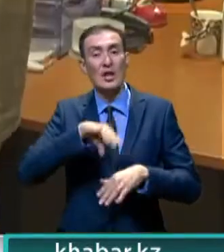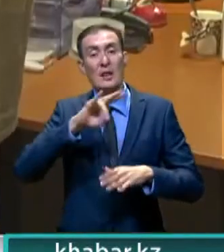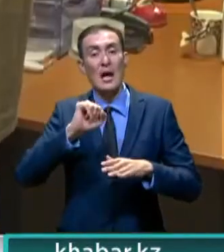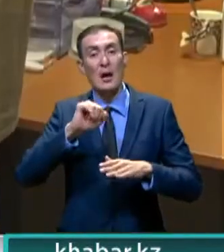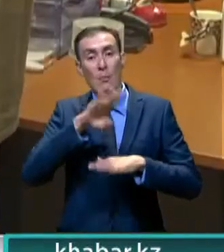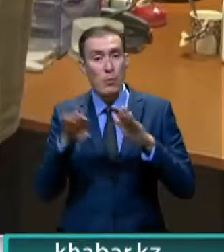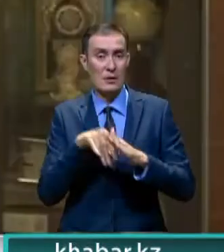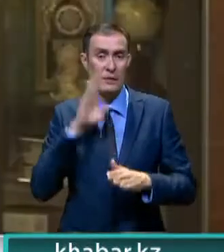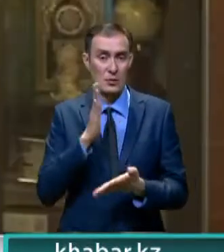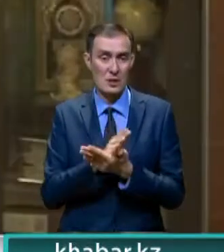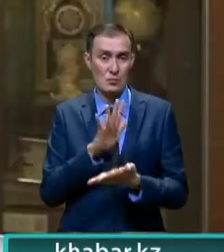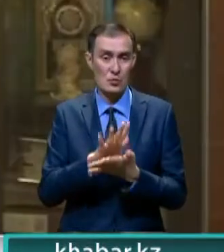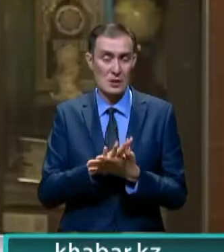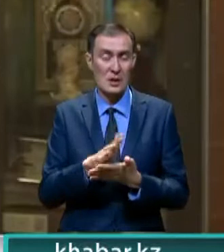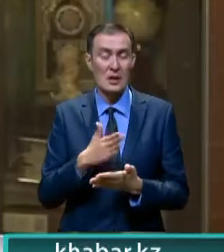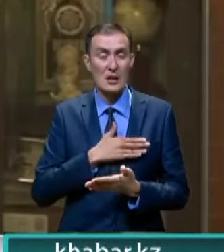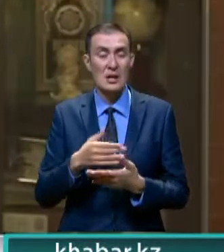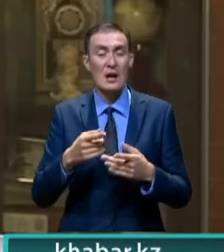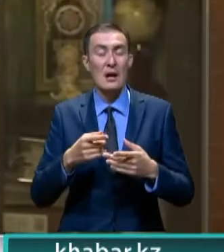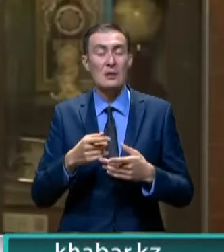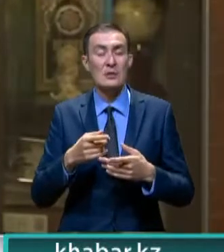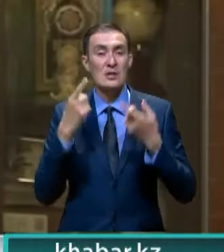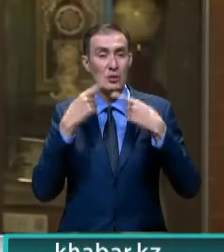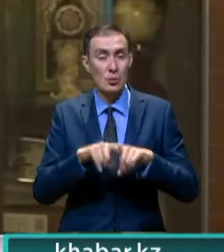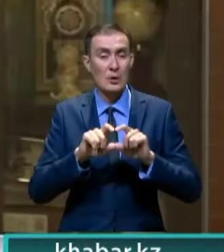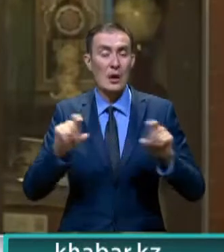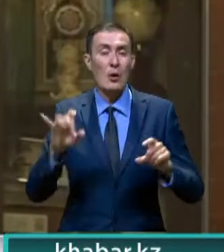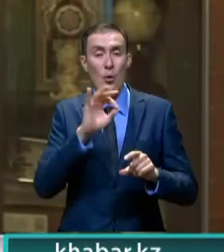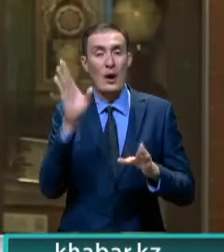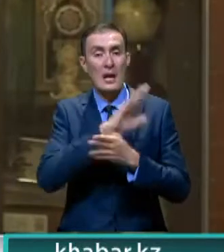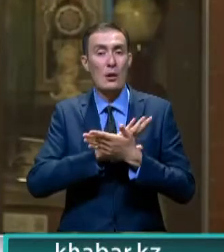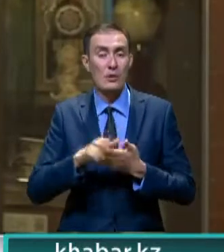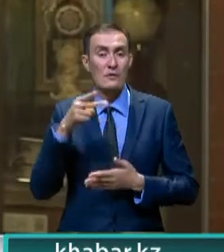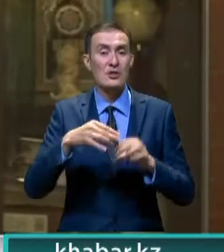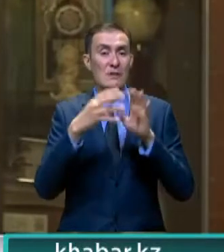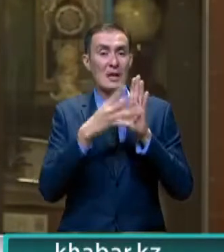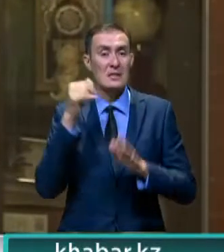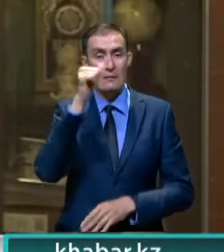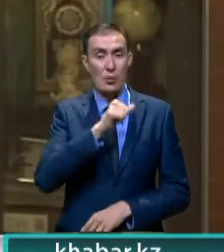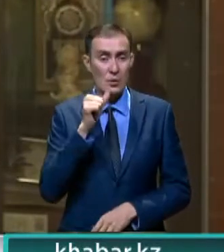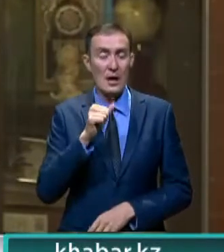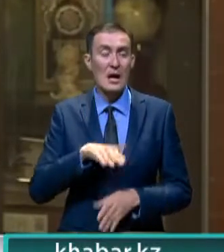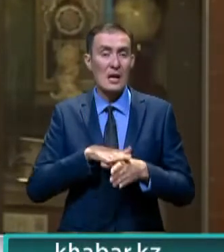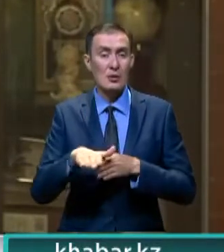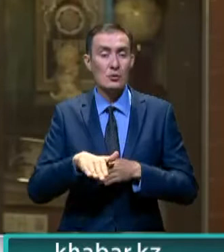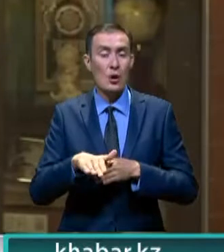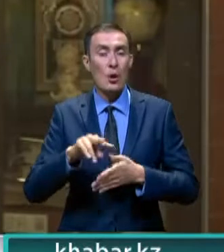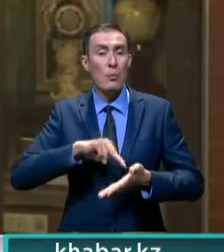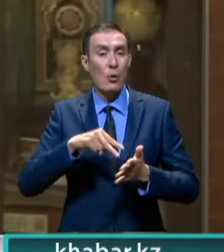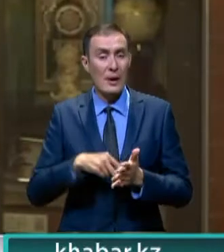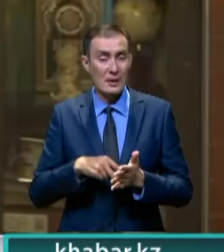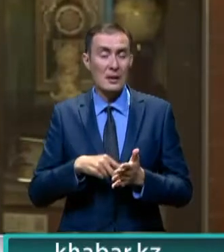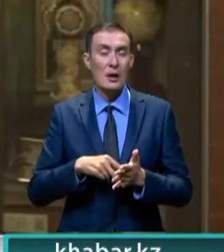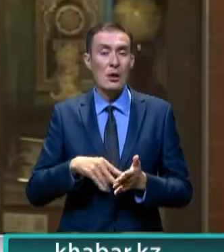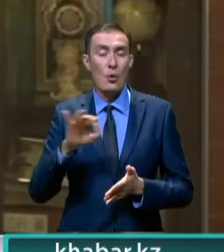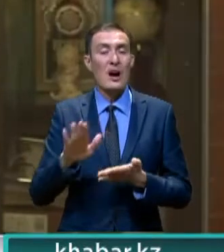Каспийского моря. Наши коллеги вот из Института гидробиологии и экологии с 2019 года реализуют проект по как